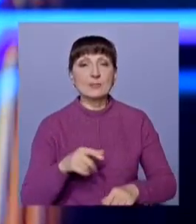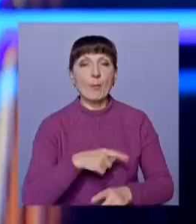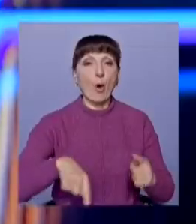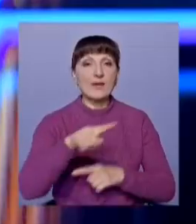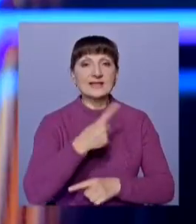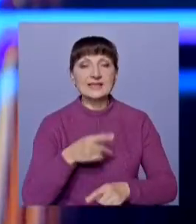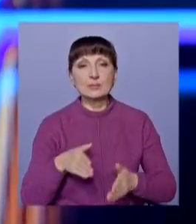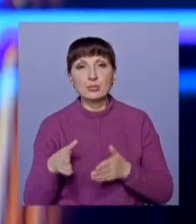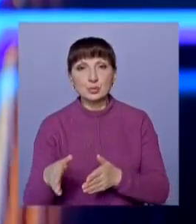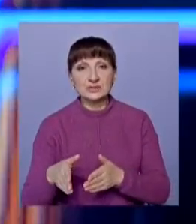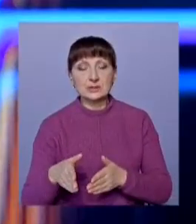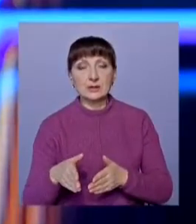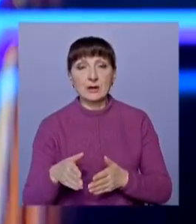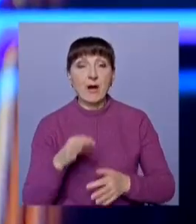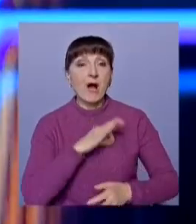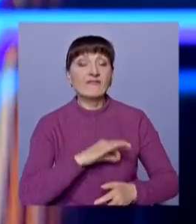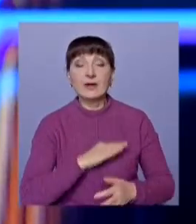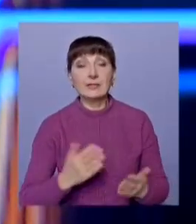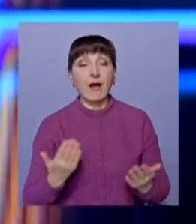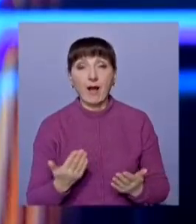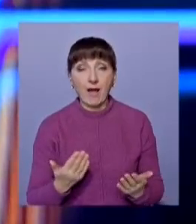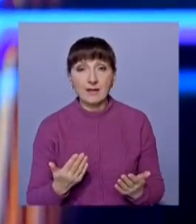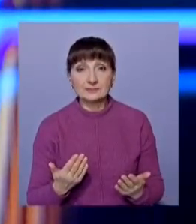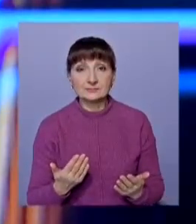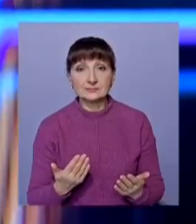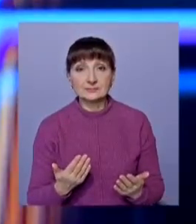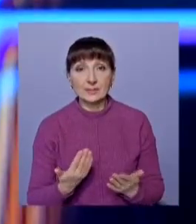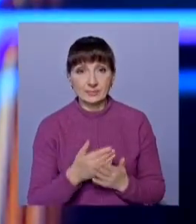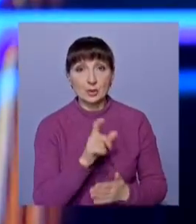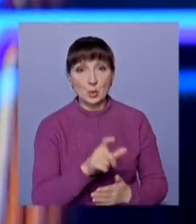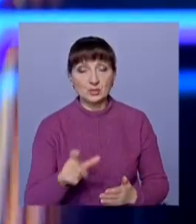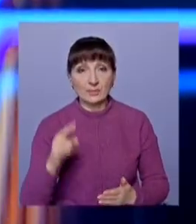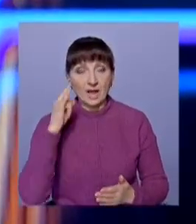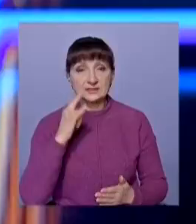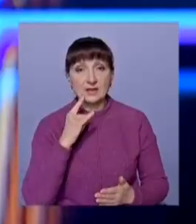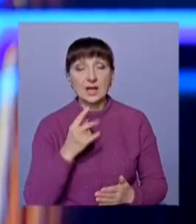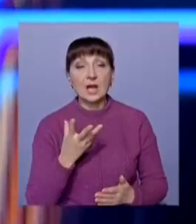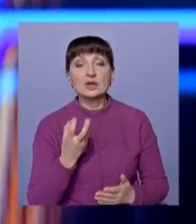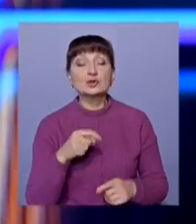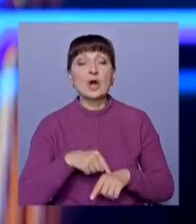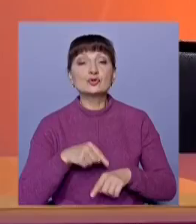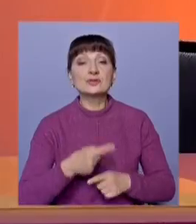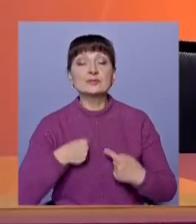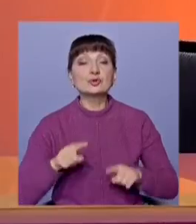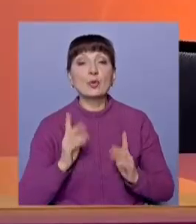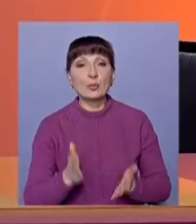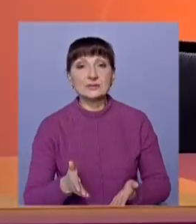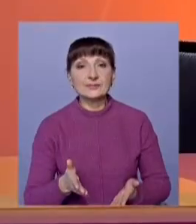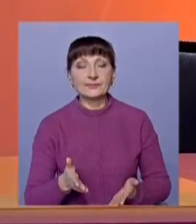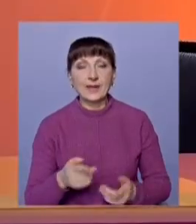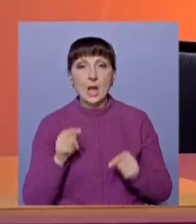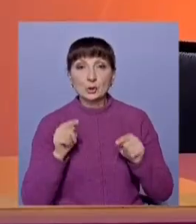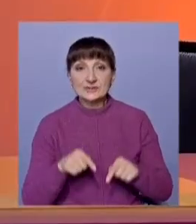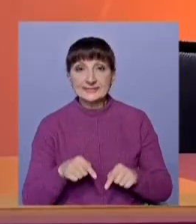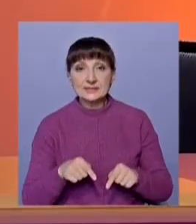от ЕАЭС? То есть, если говорить об абсолютно таких приземленных вещах, что мы можем ощутить уже сегодня? Ну, здесь,